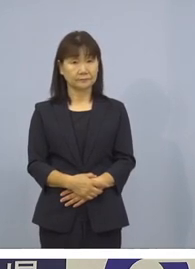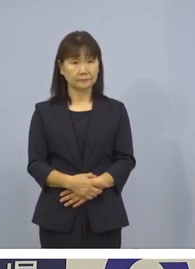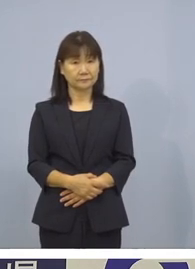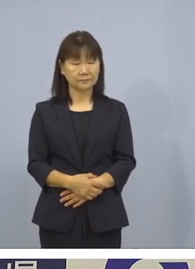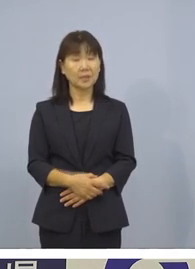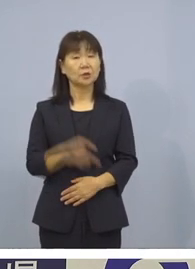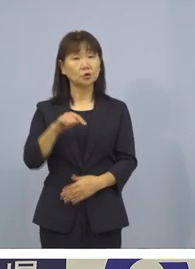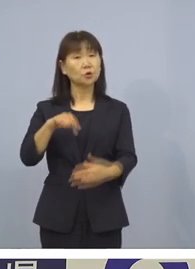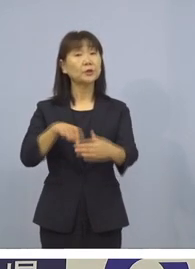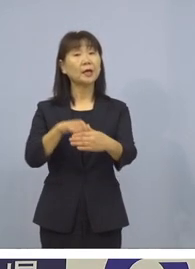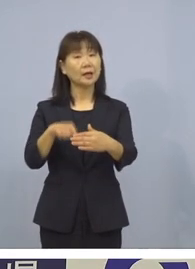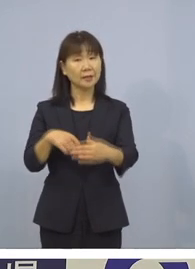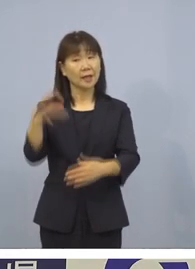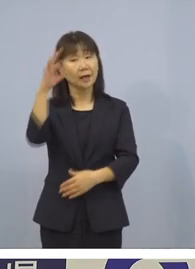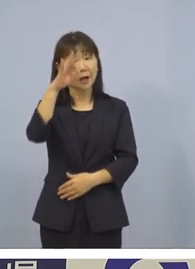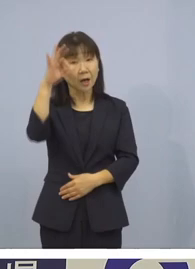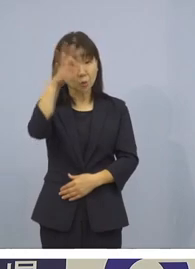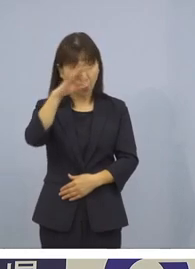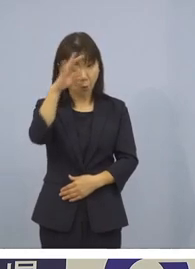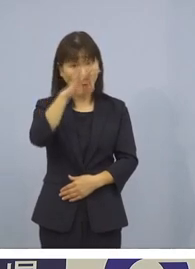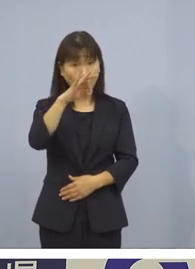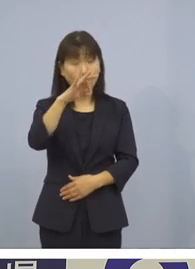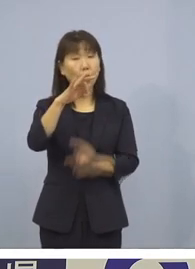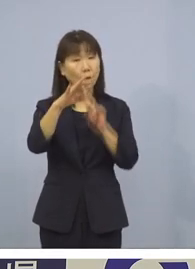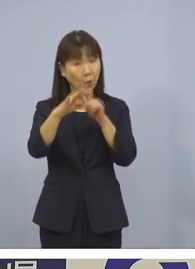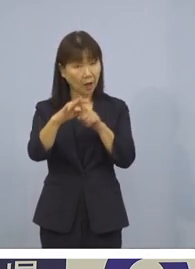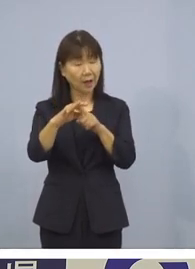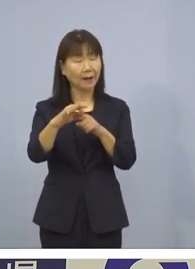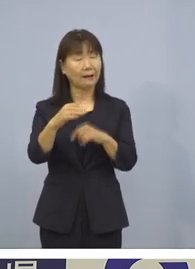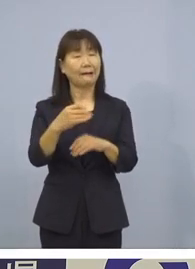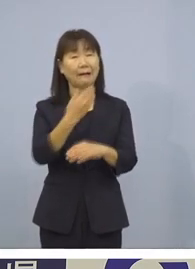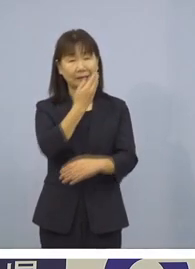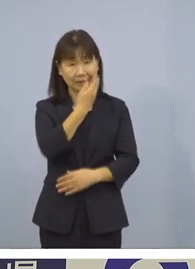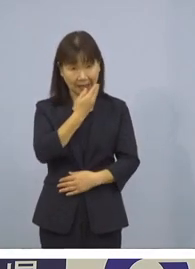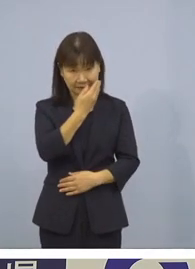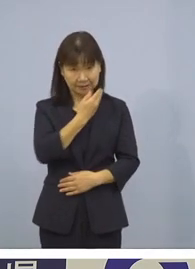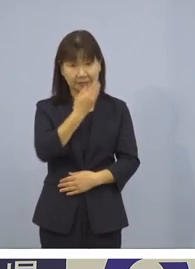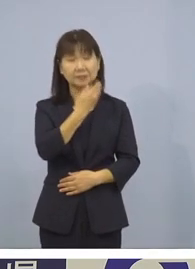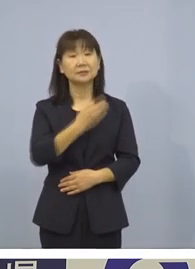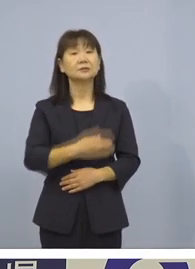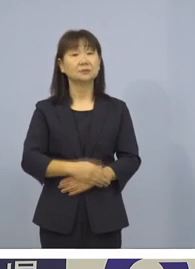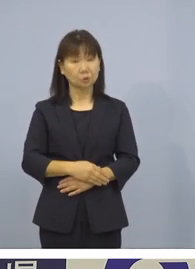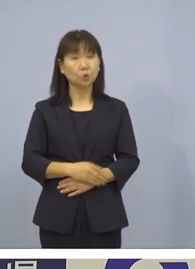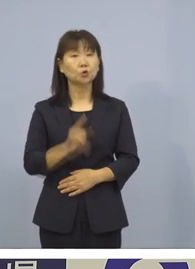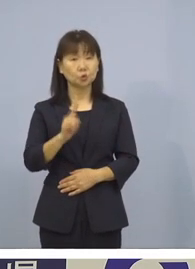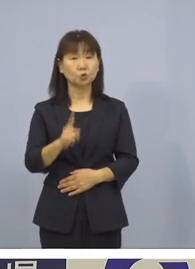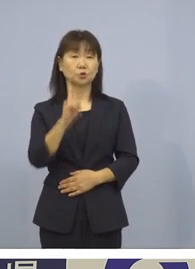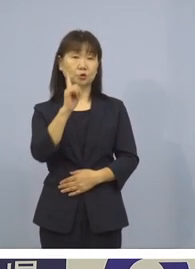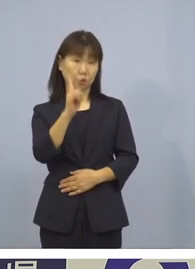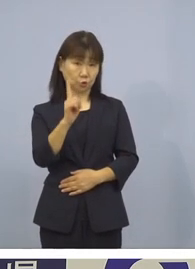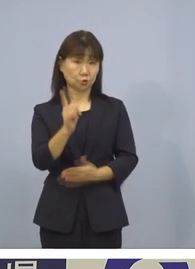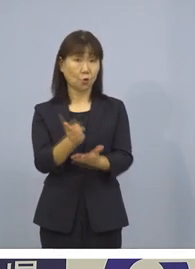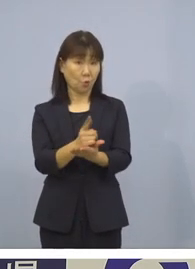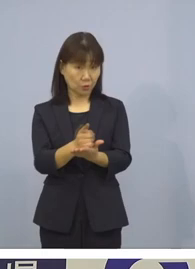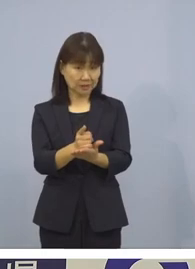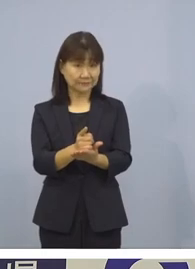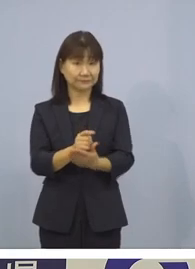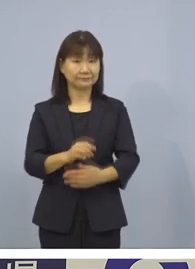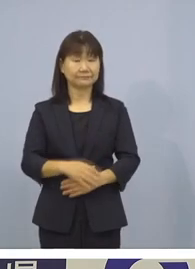観光っていうものがいかに大事かっていうことに、まあ、一つの方針、一つの、ま